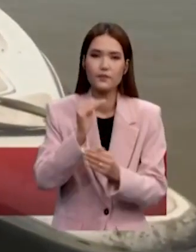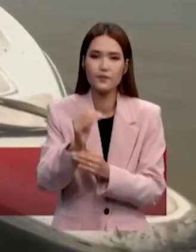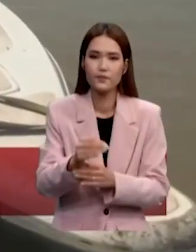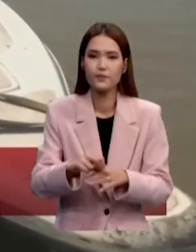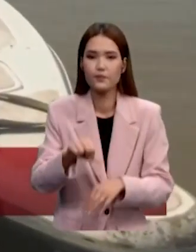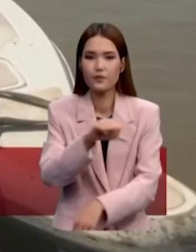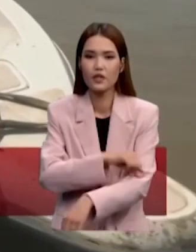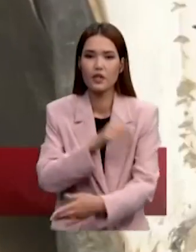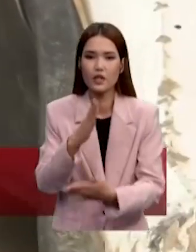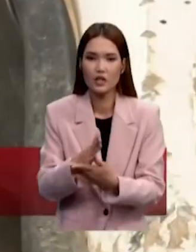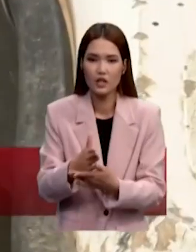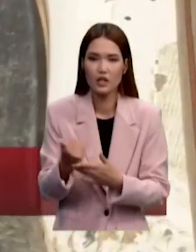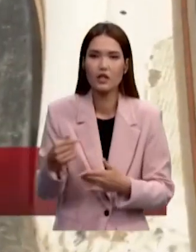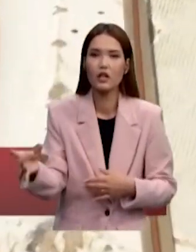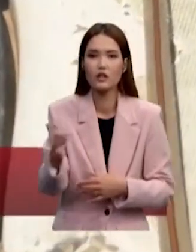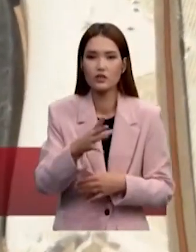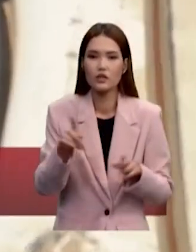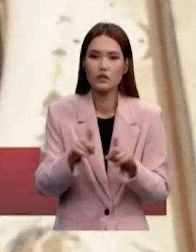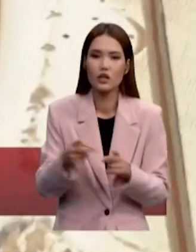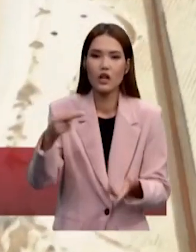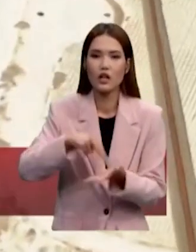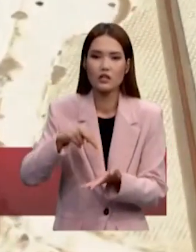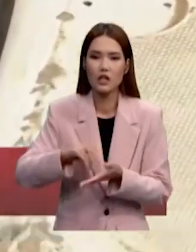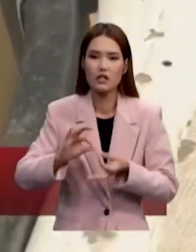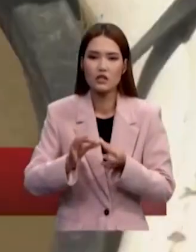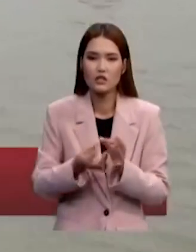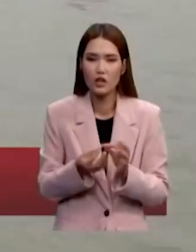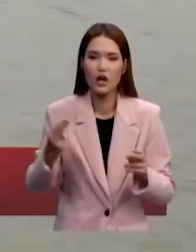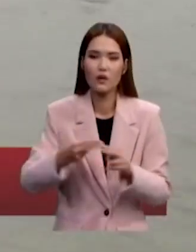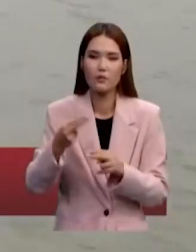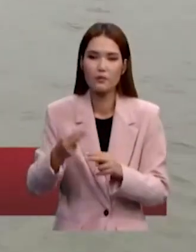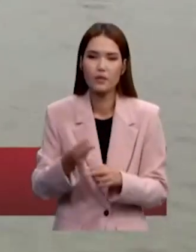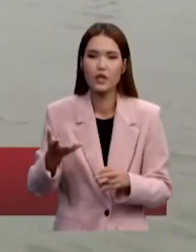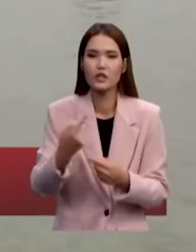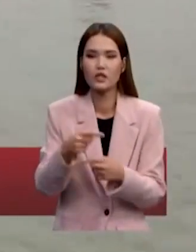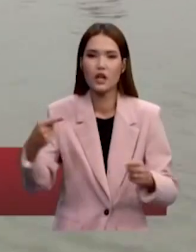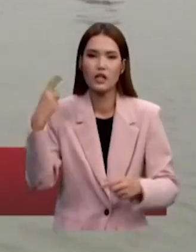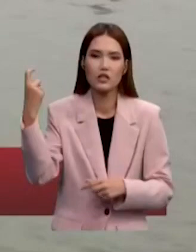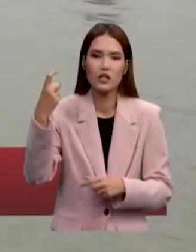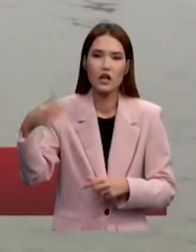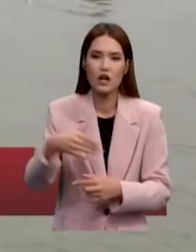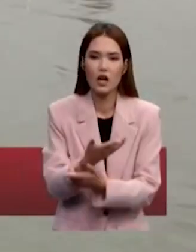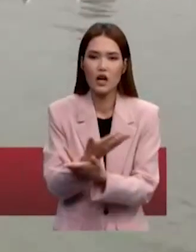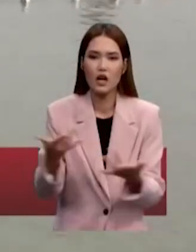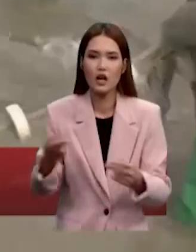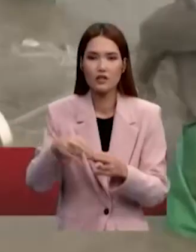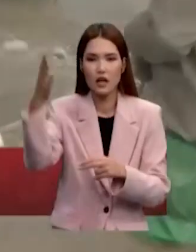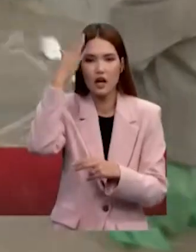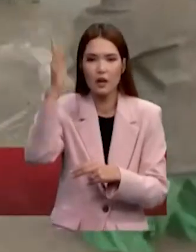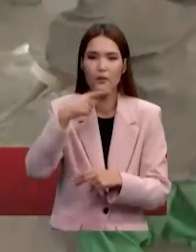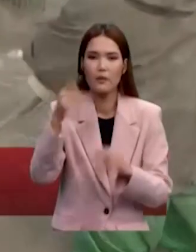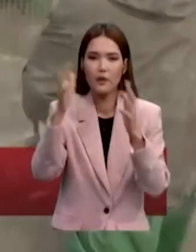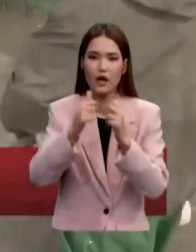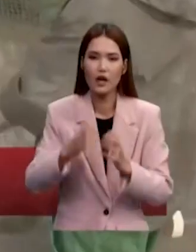полуметра. Простой речного порта также является серьезным препятствием для развития рыбного хозяйства. В Акимате говорят, что